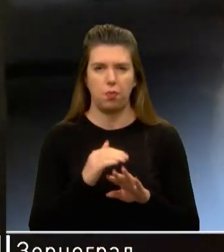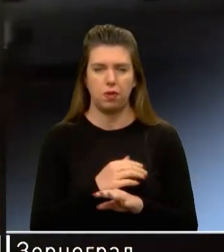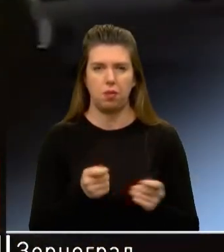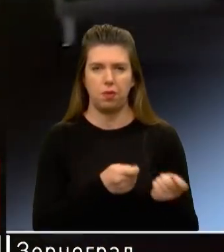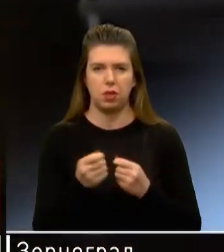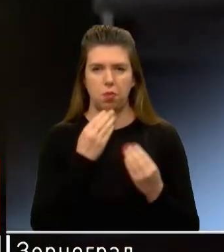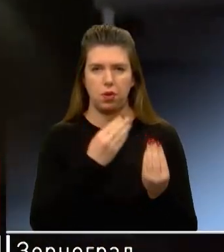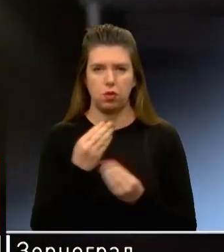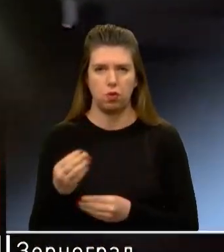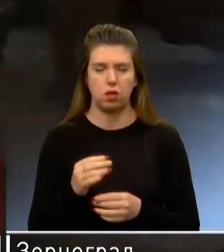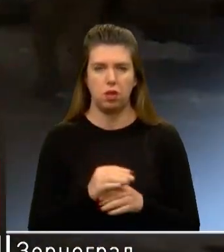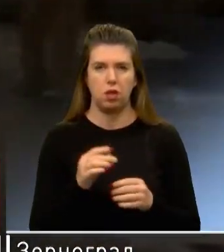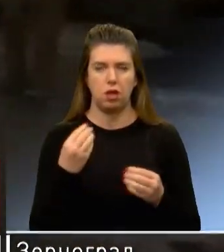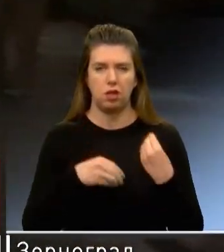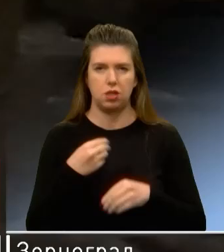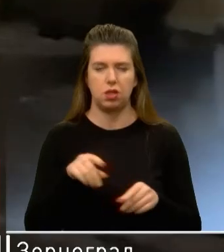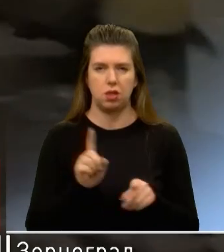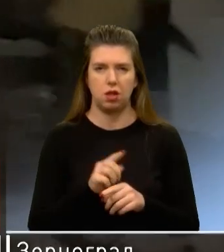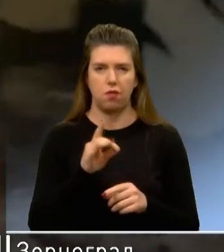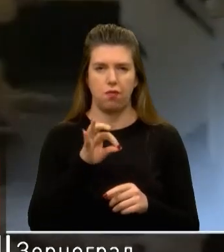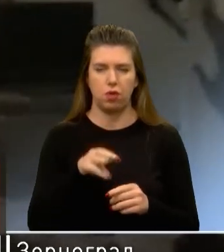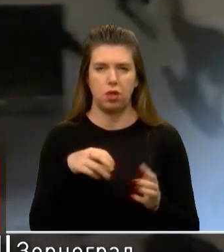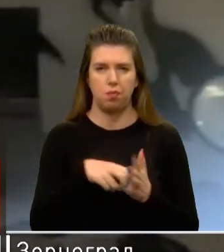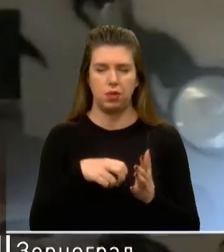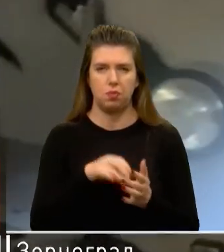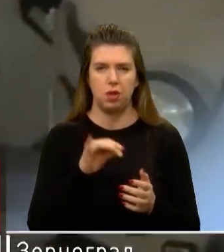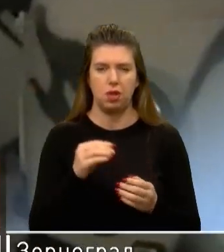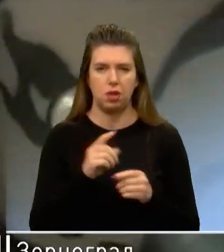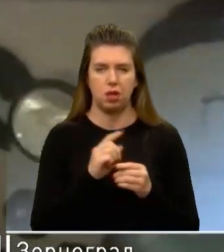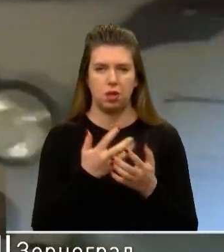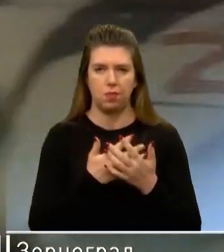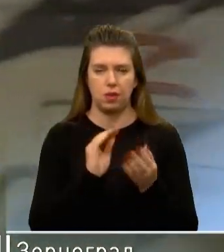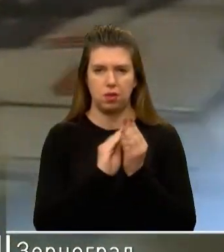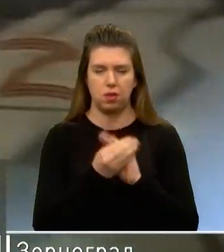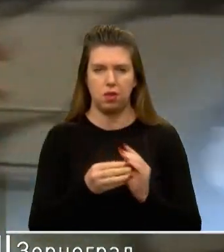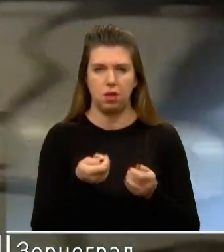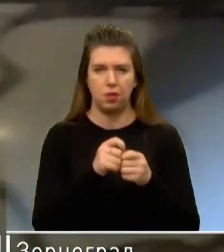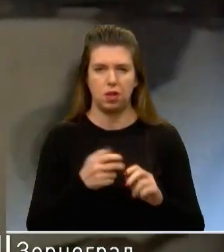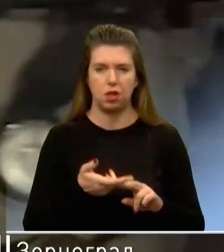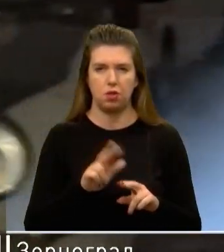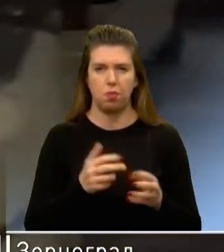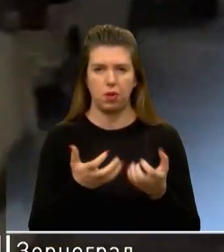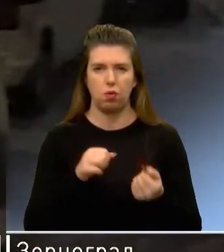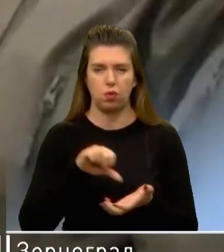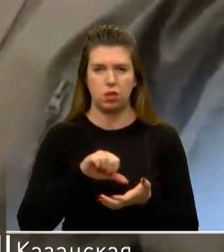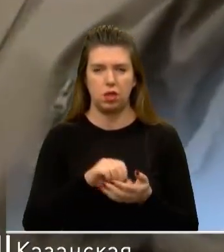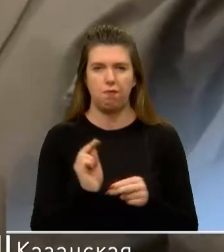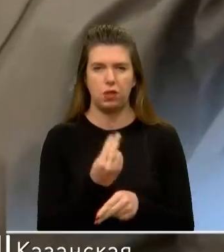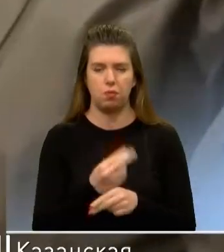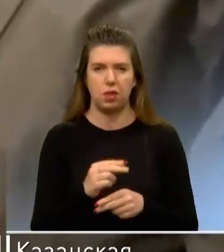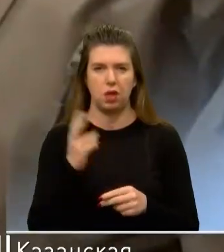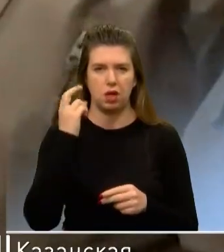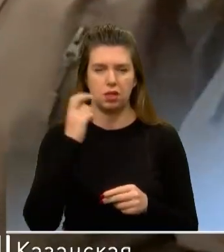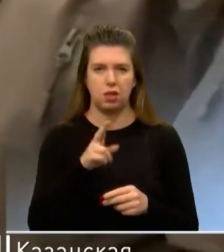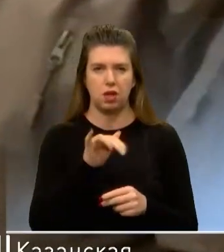привезли продукты питания бельё а также фронтовые письма и маскировочные сети в плетении которых принимали участие воспитанники